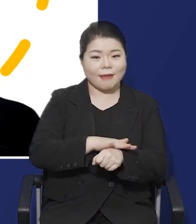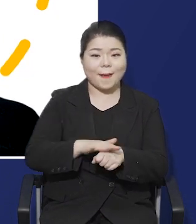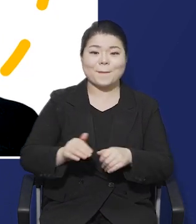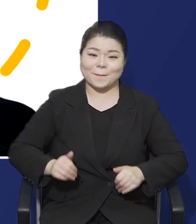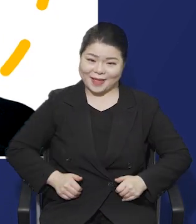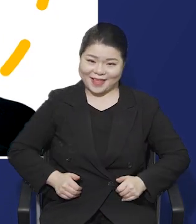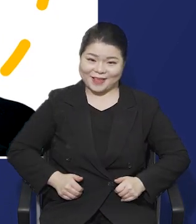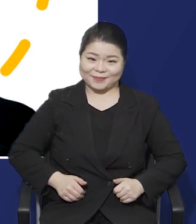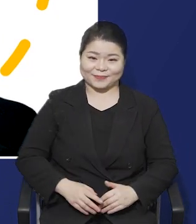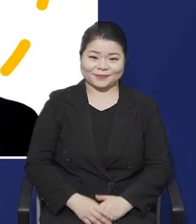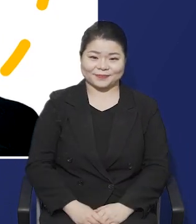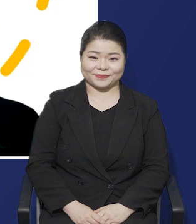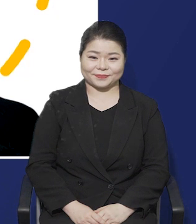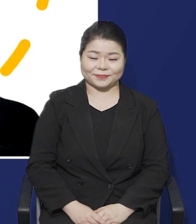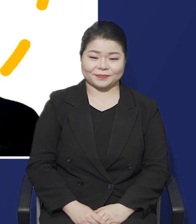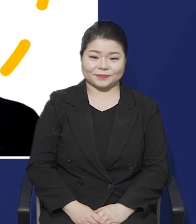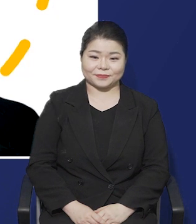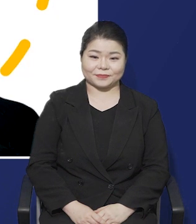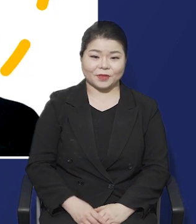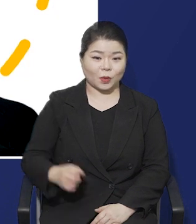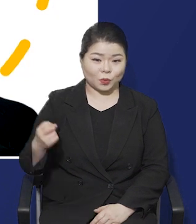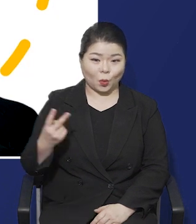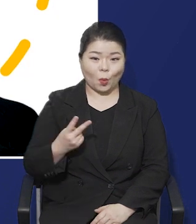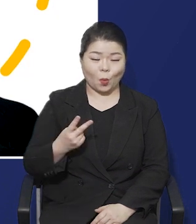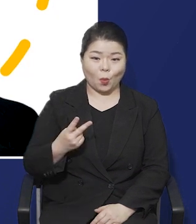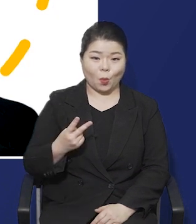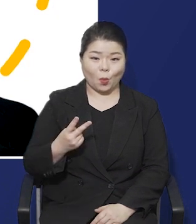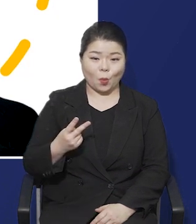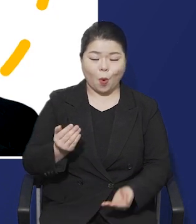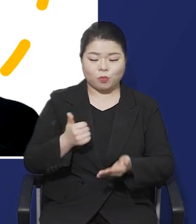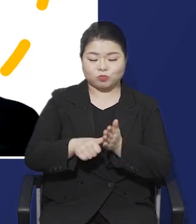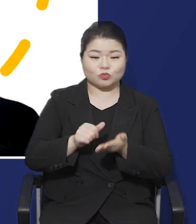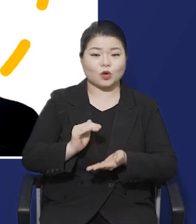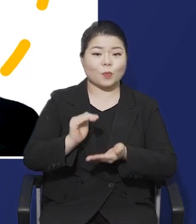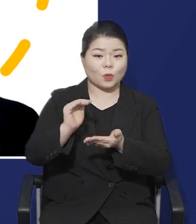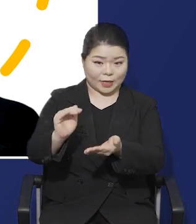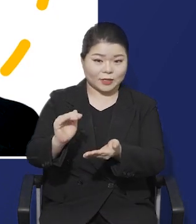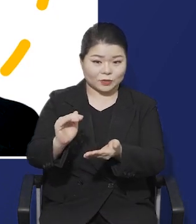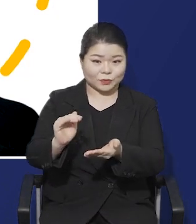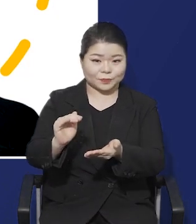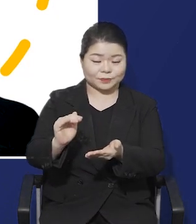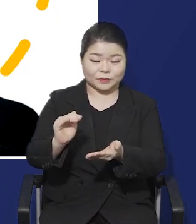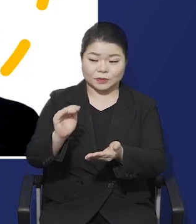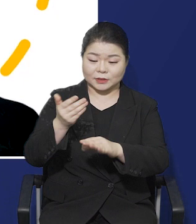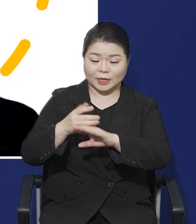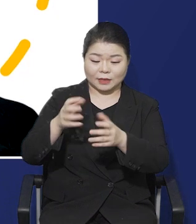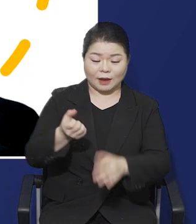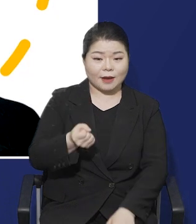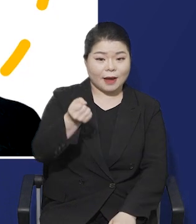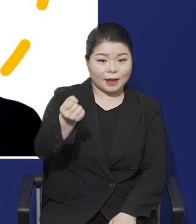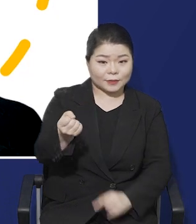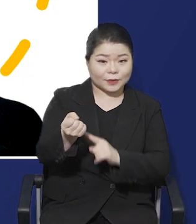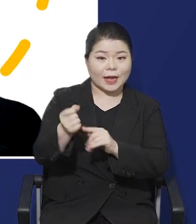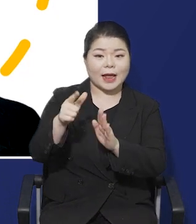그 필히 체크를 해야 되며, 또한 중요한 거는 이제 운송 부분입니다. 제품을 해외에 가지고 나가기